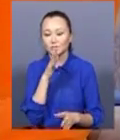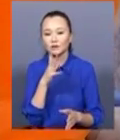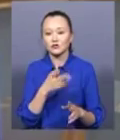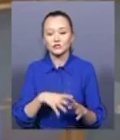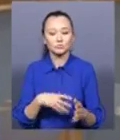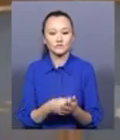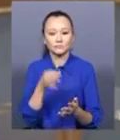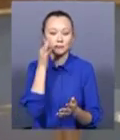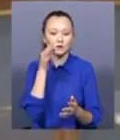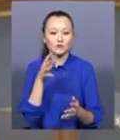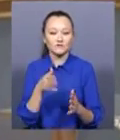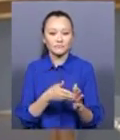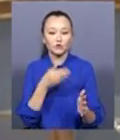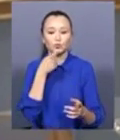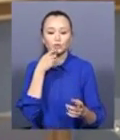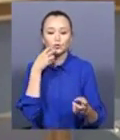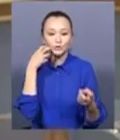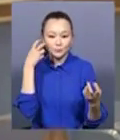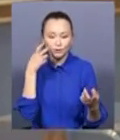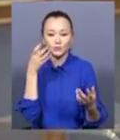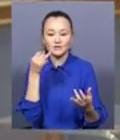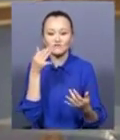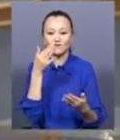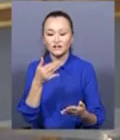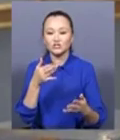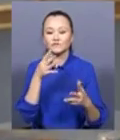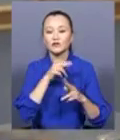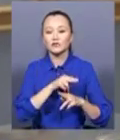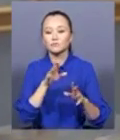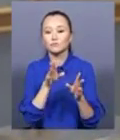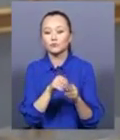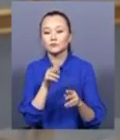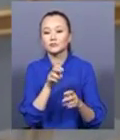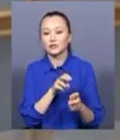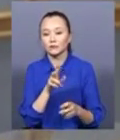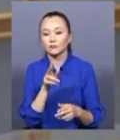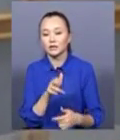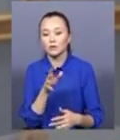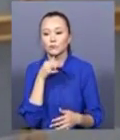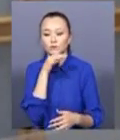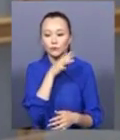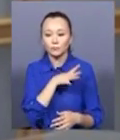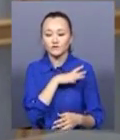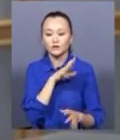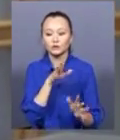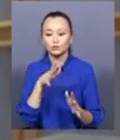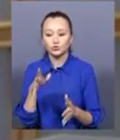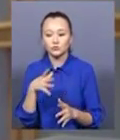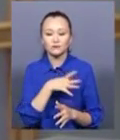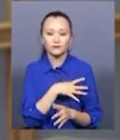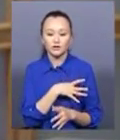пор вспоминаю, вызывают улыбку у вас и у ваших коллег по цеху. Да, на самом деле у нас много бывает курьезных случаев.